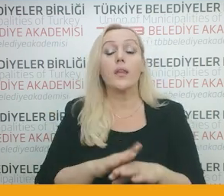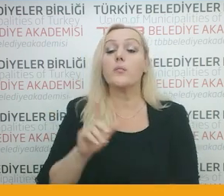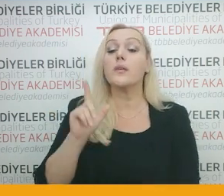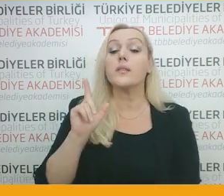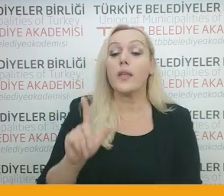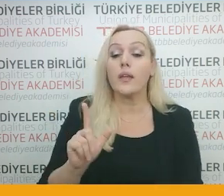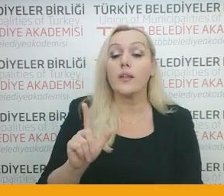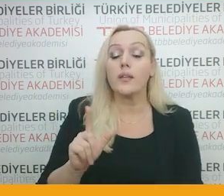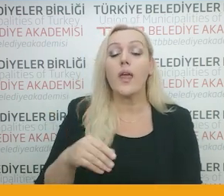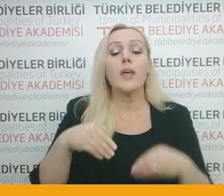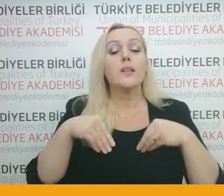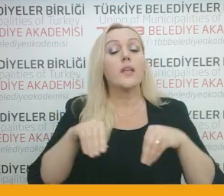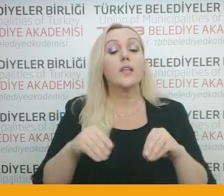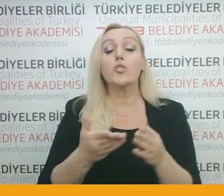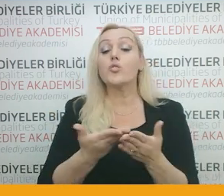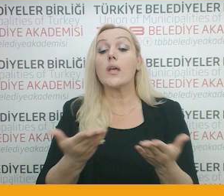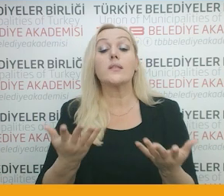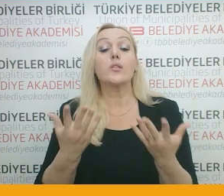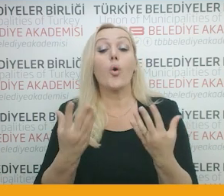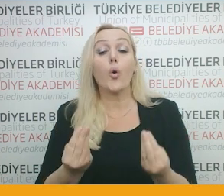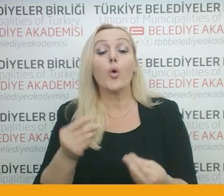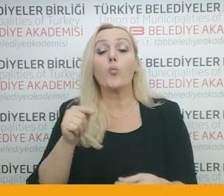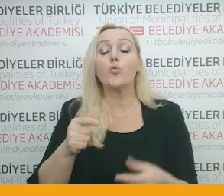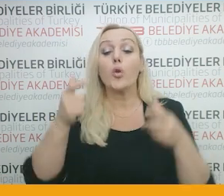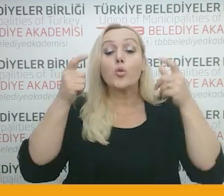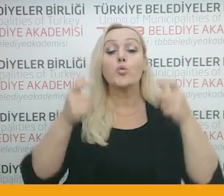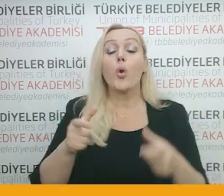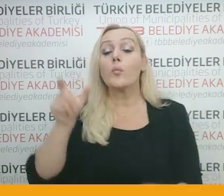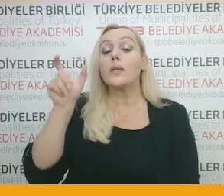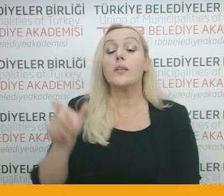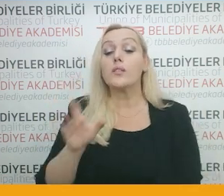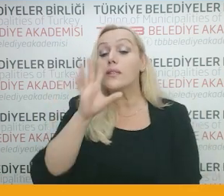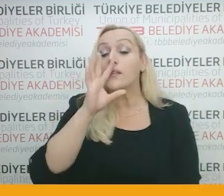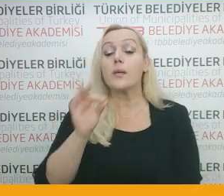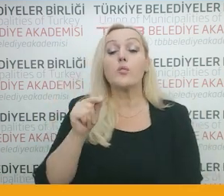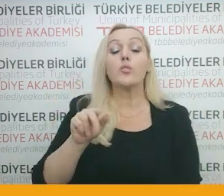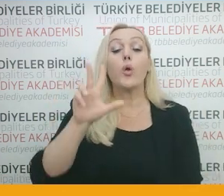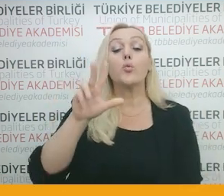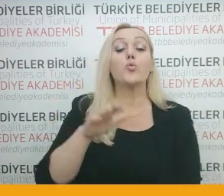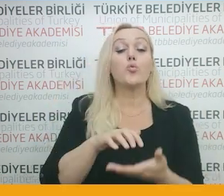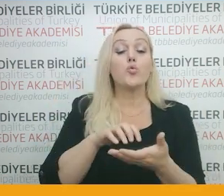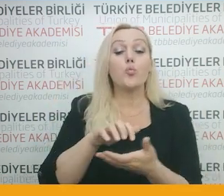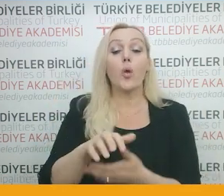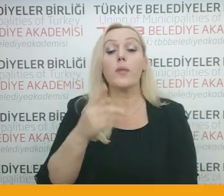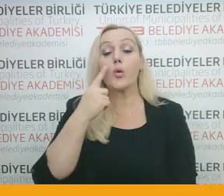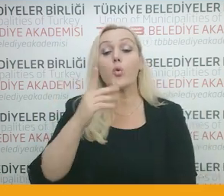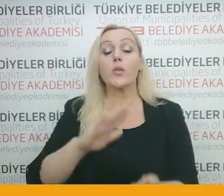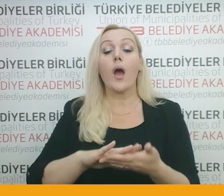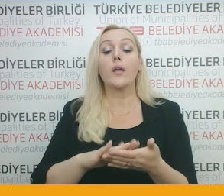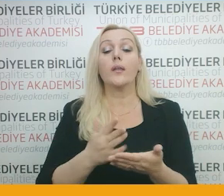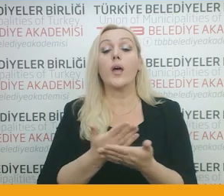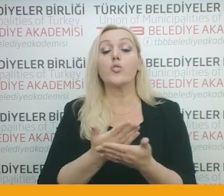gerekir? Satışı nasıl olur? Bunların sorumluluğu kimlerdir? Bunları da üçüncü kısımda görüyoruz